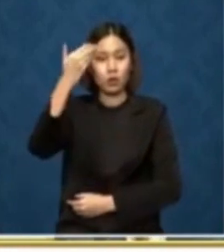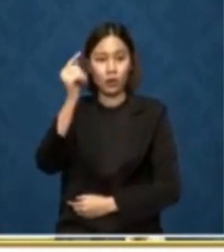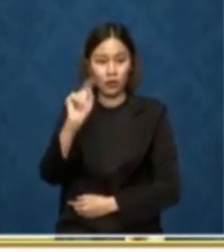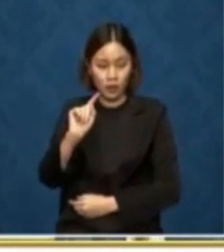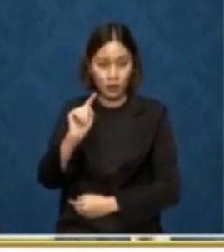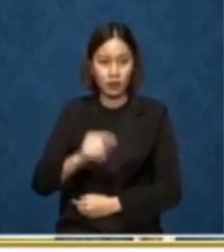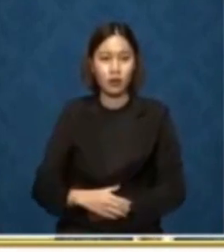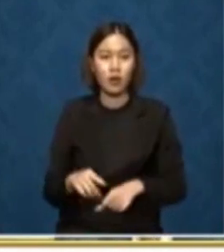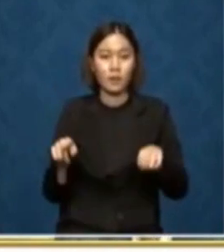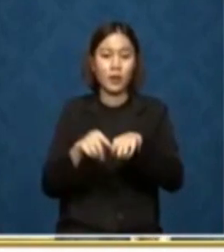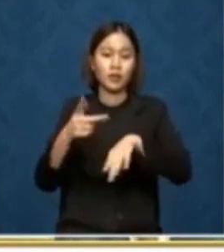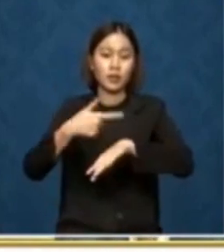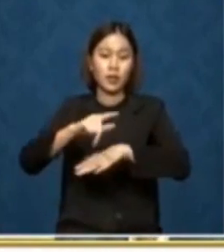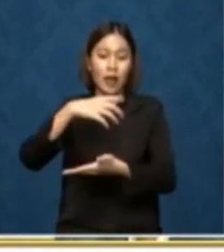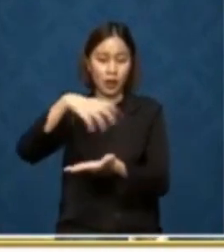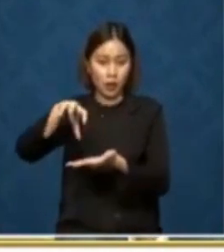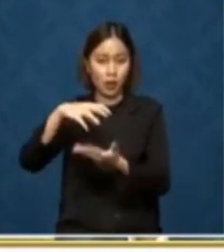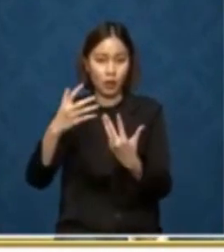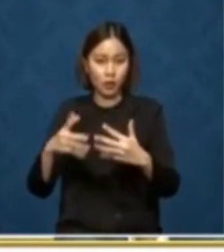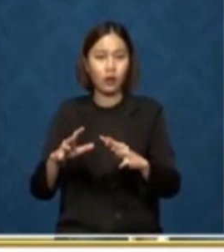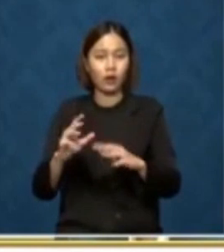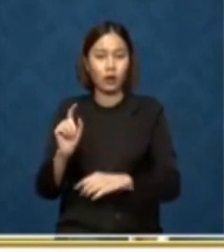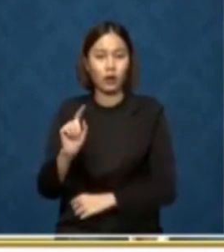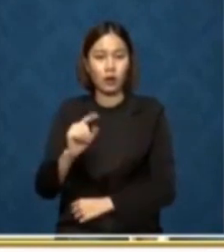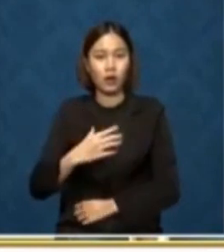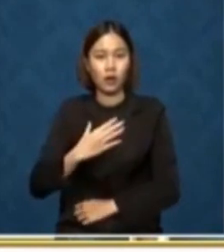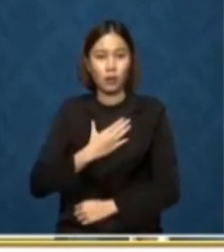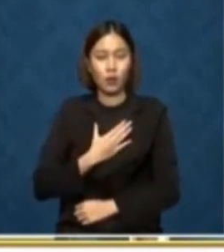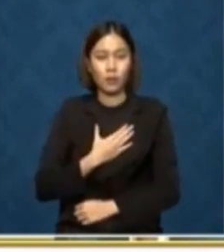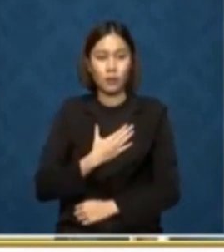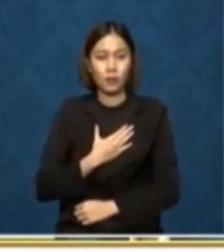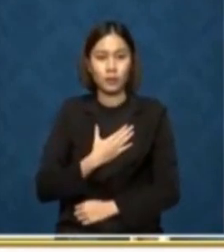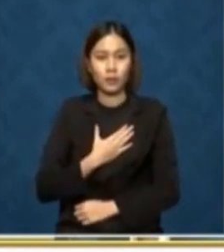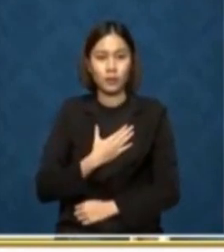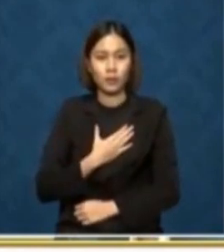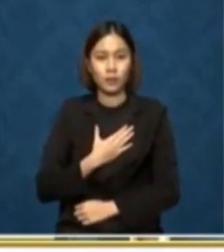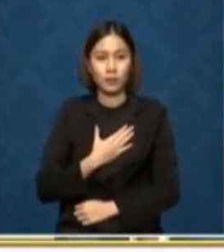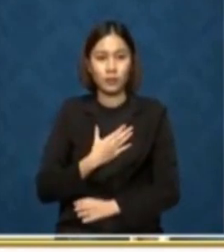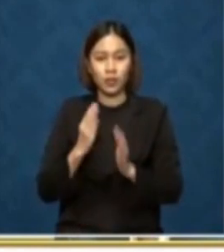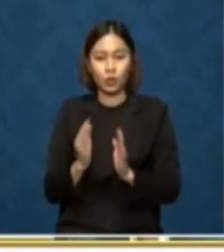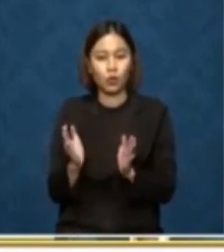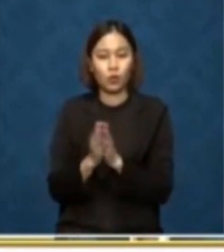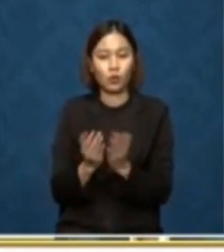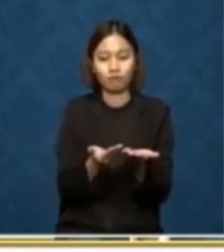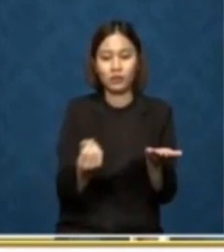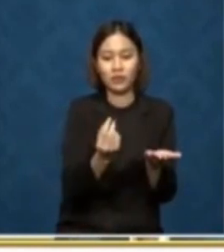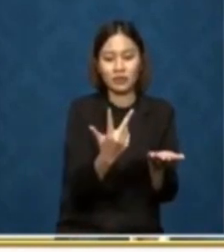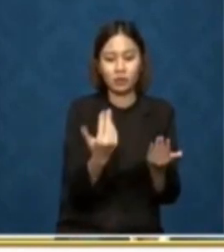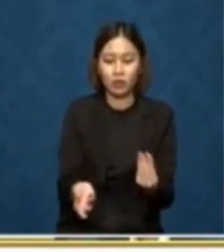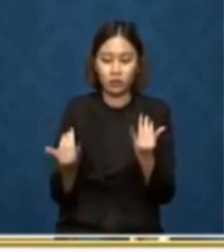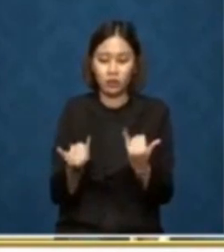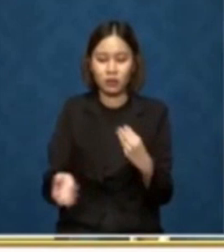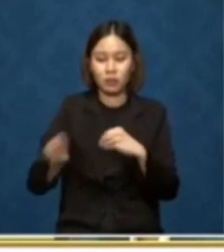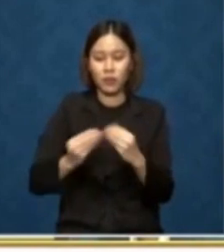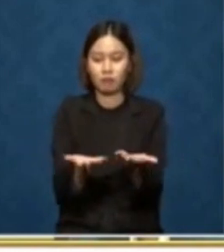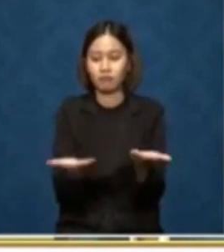าอย่ททานประทได้กลาวไปข้างต้นเมอกี้นะครับผมเป็น 1 ใน 3 ยัตติตอนแรผมเข้ใจว่ 3 ตอนนี้มี 4